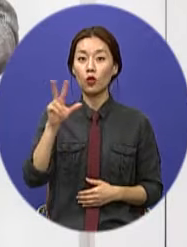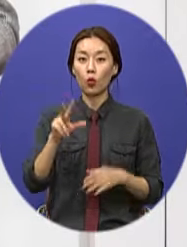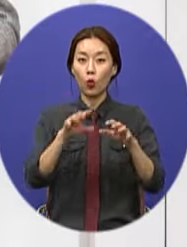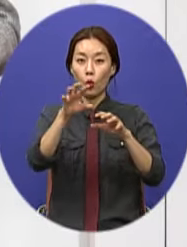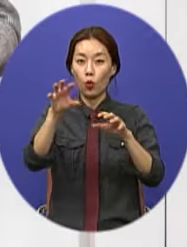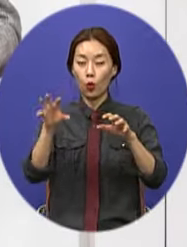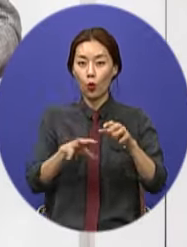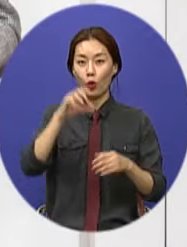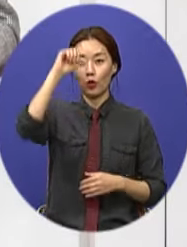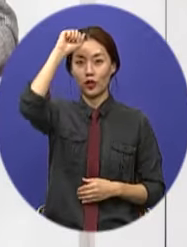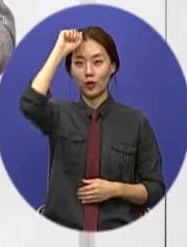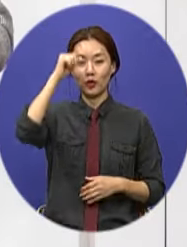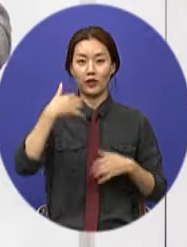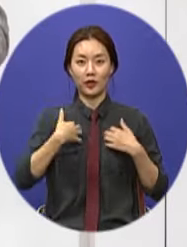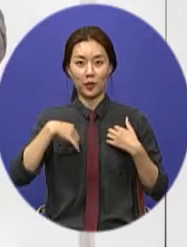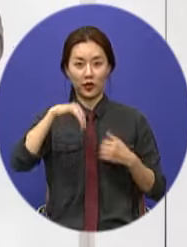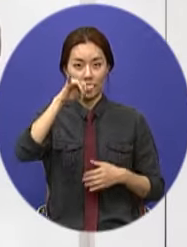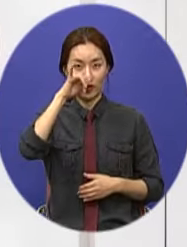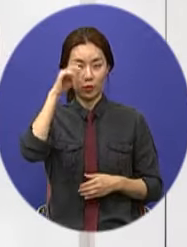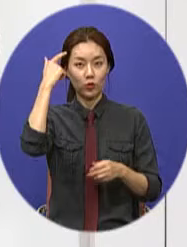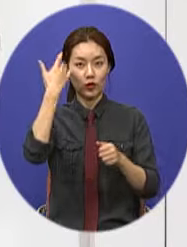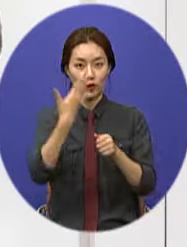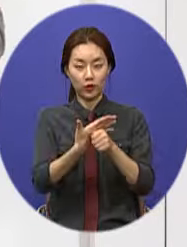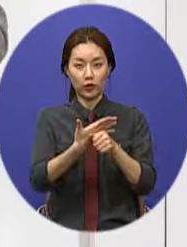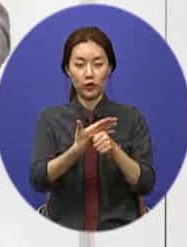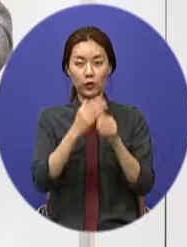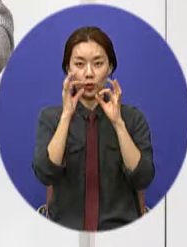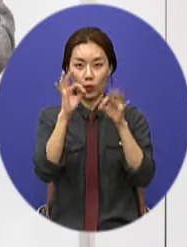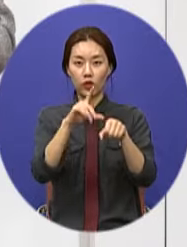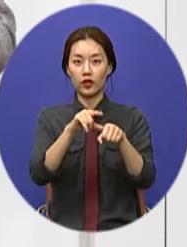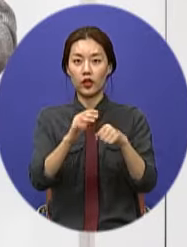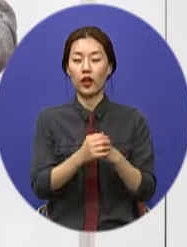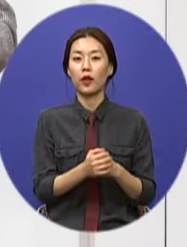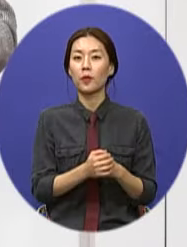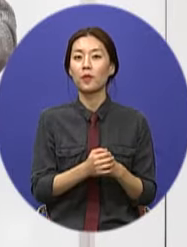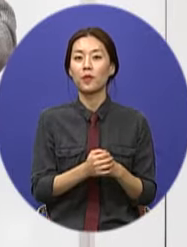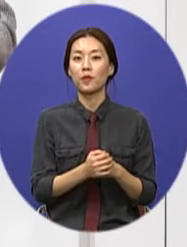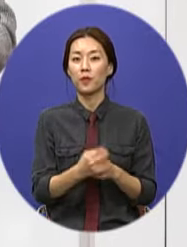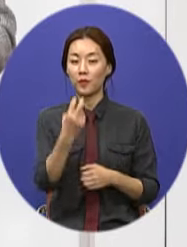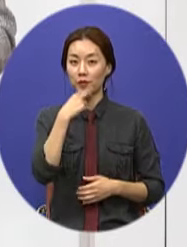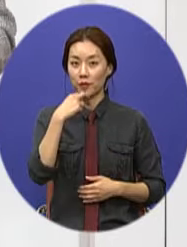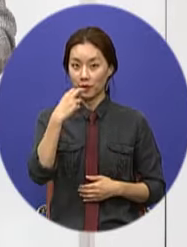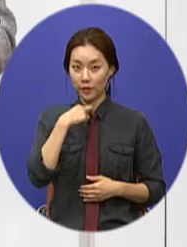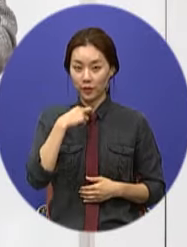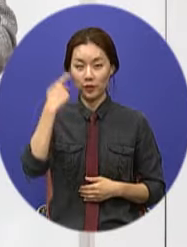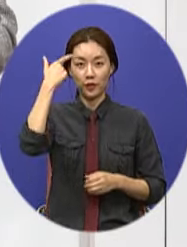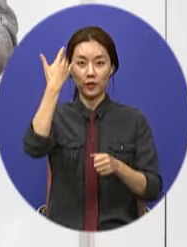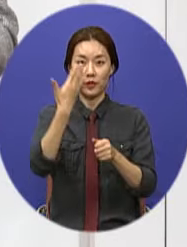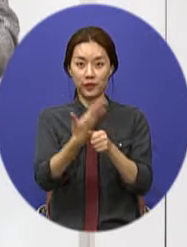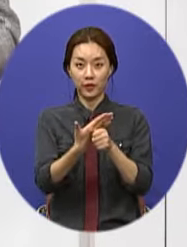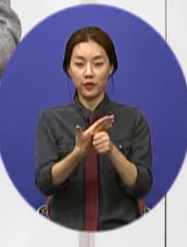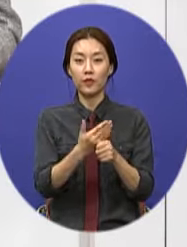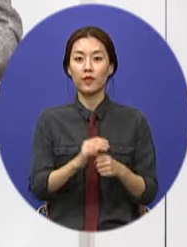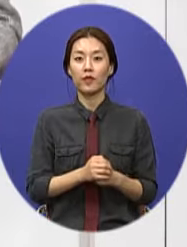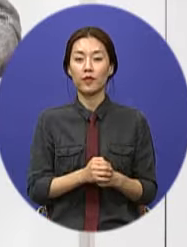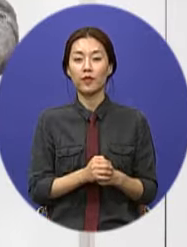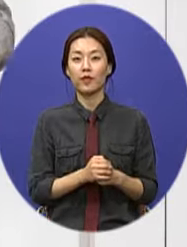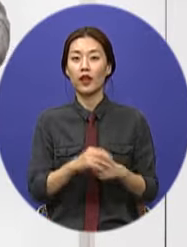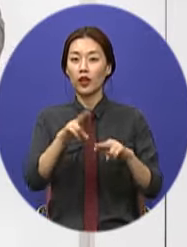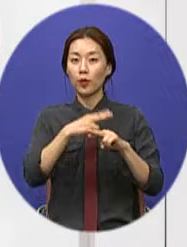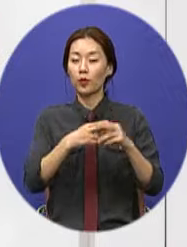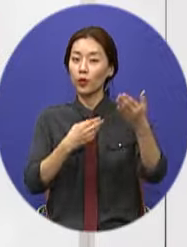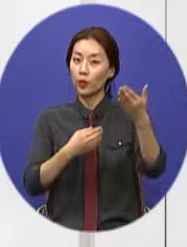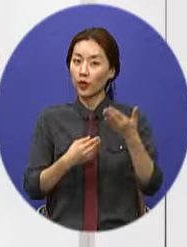숨겨진 사투리를 재미있는 퀴즈로 알아보는 시간. 꽉 먹고 알 먹고 퀴즈 맞추고 상품도